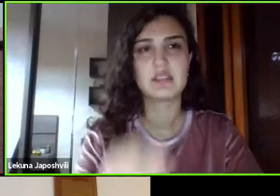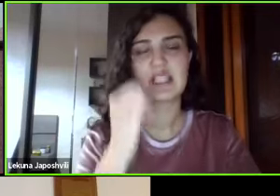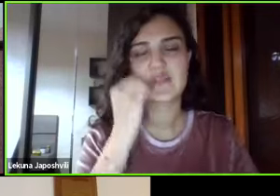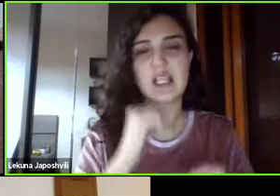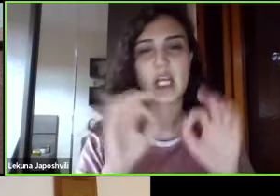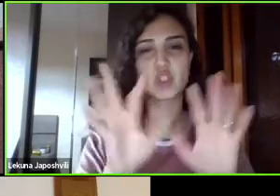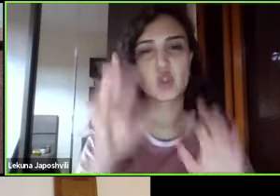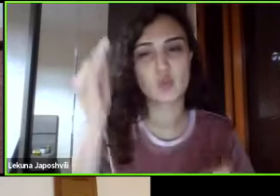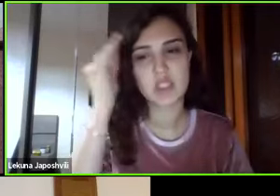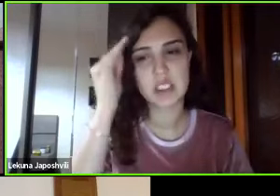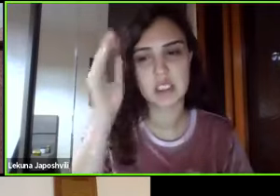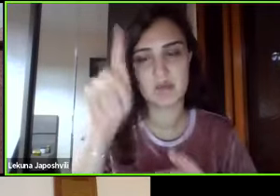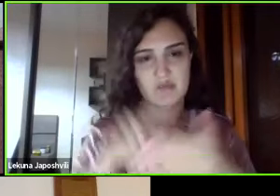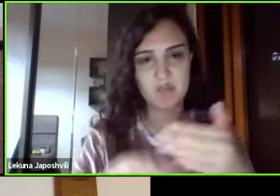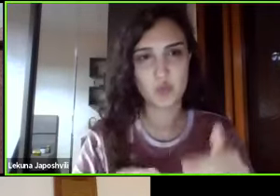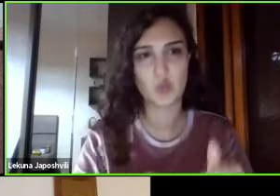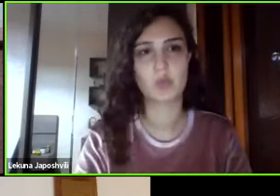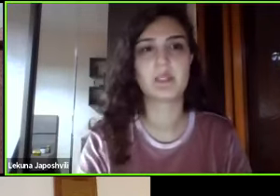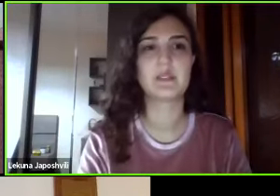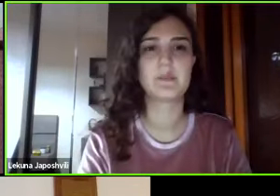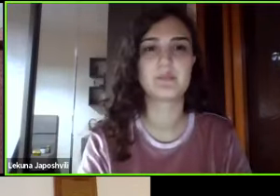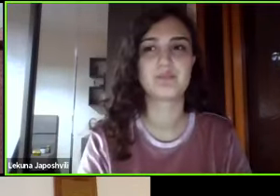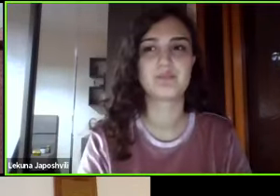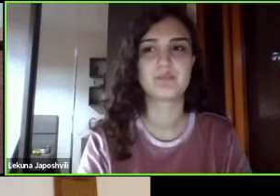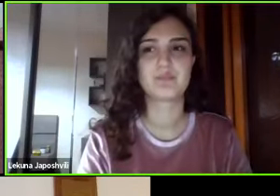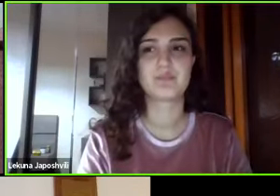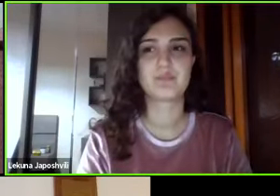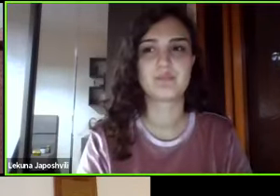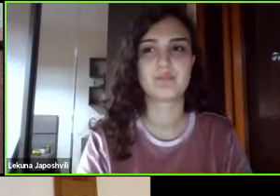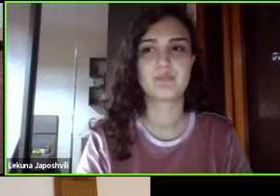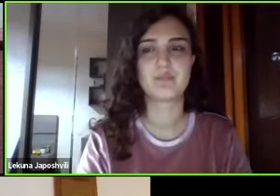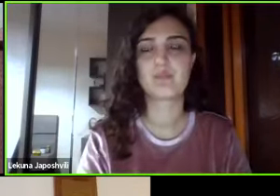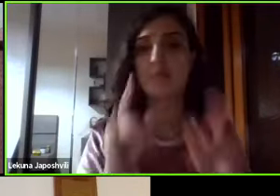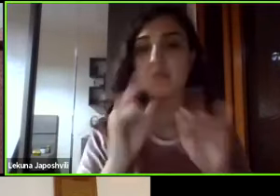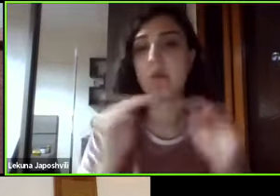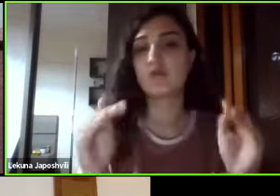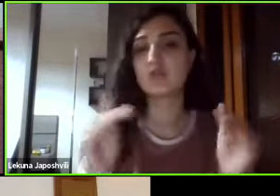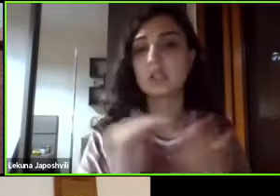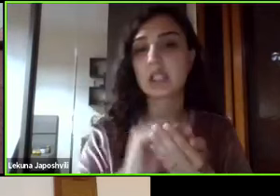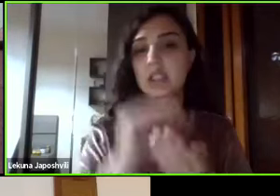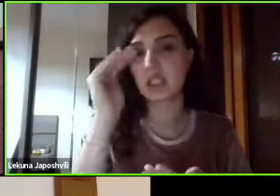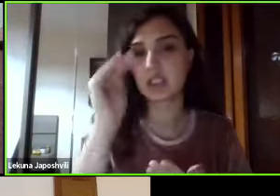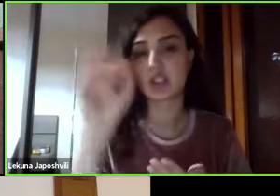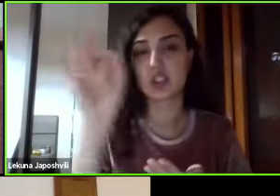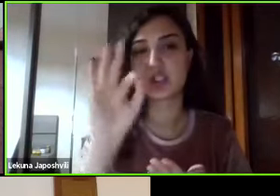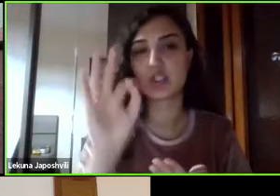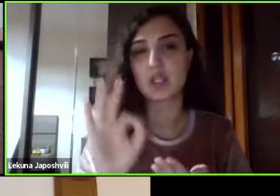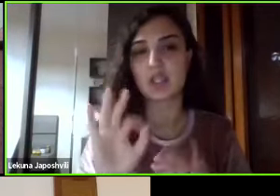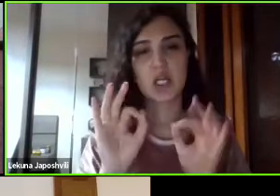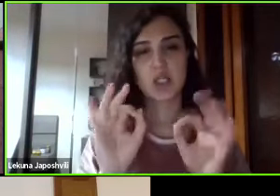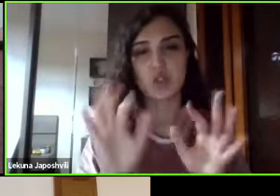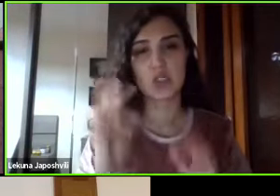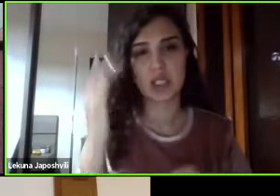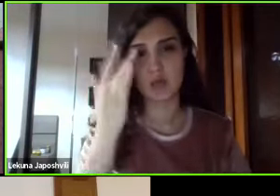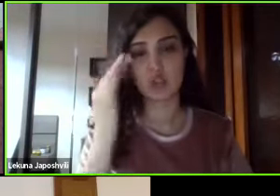და ძალიან სპეციფიური წარმოდგენა გვაქვს ბავშვის აღზრდაზეც კი და ხშირად